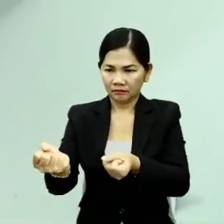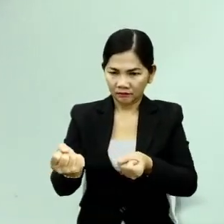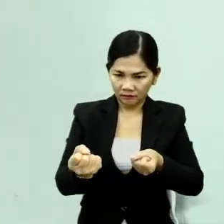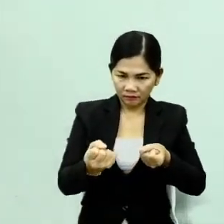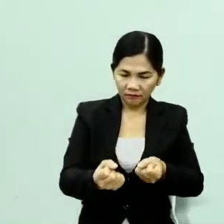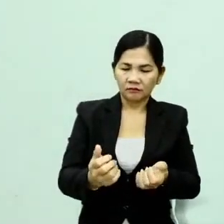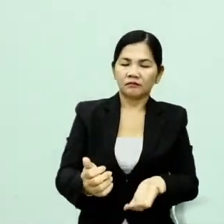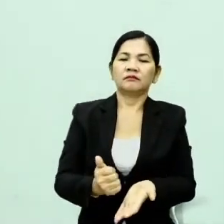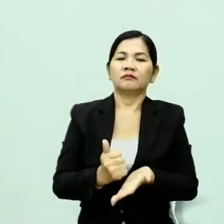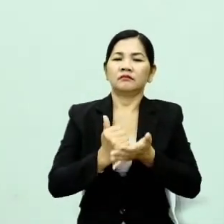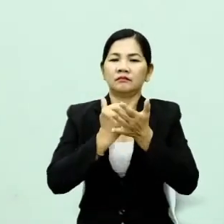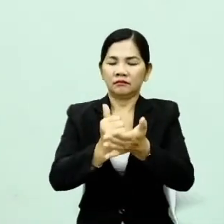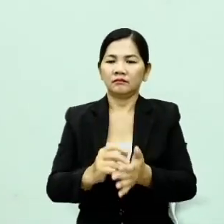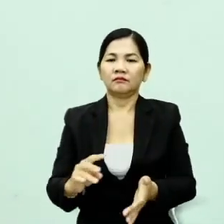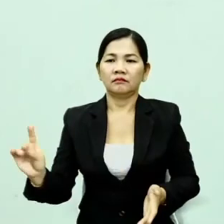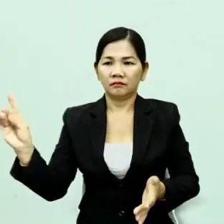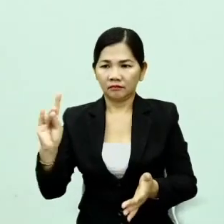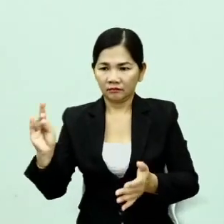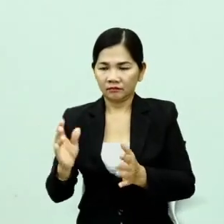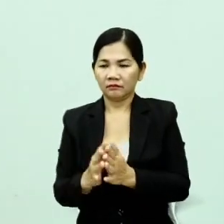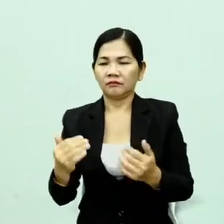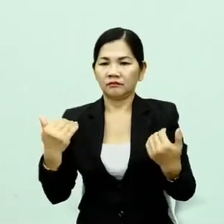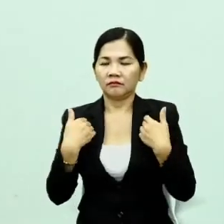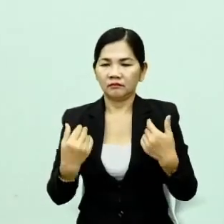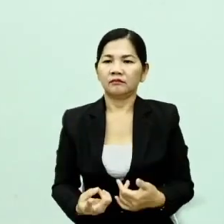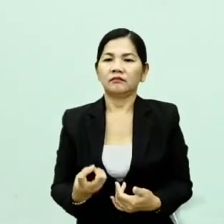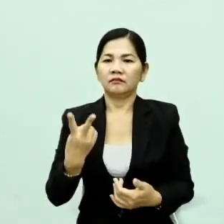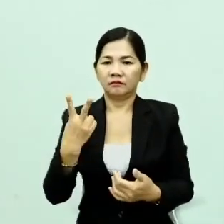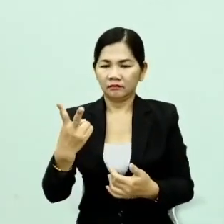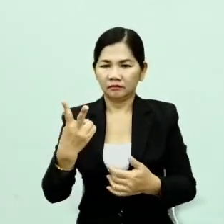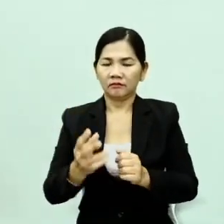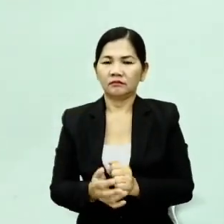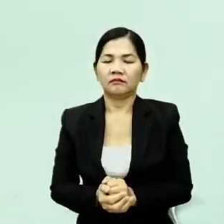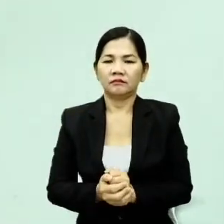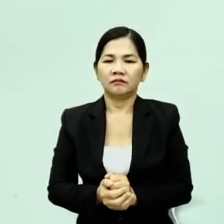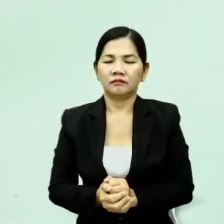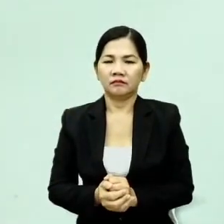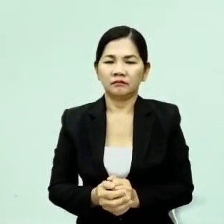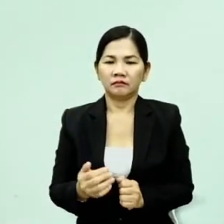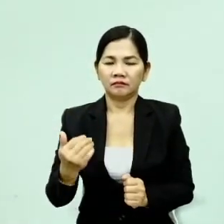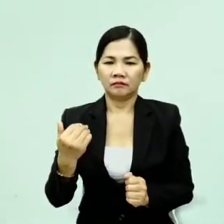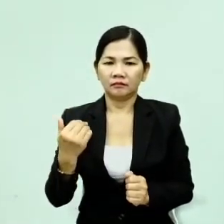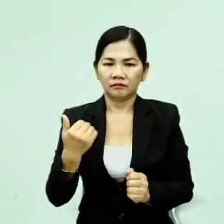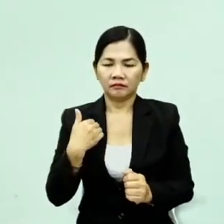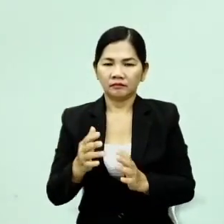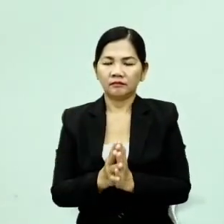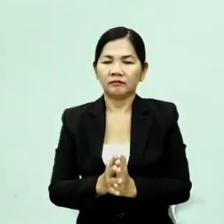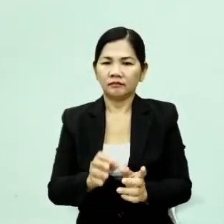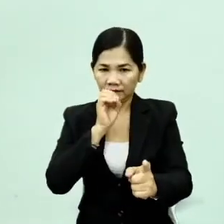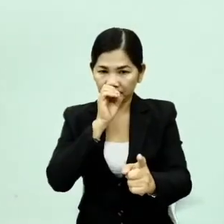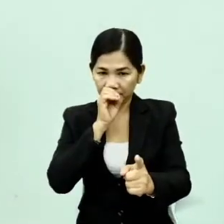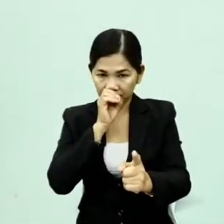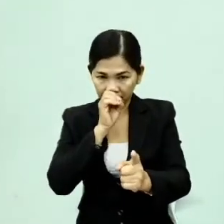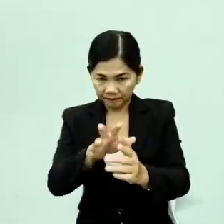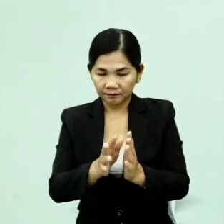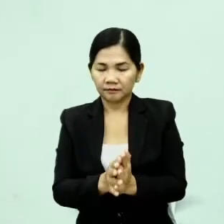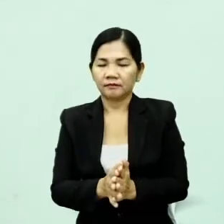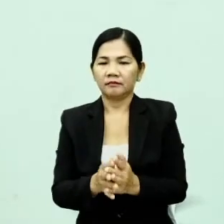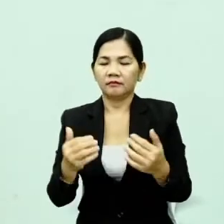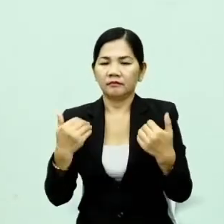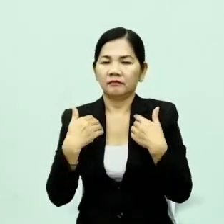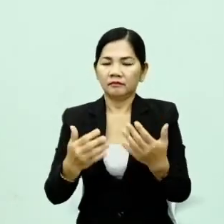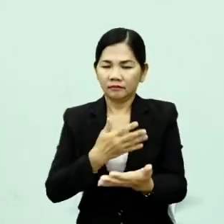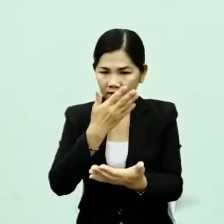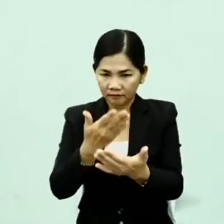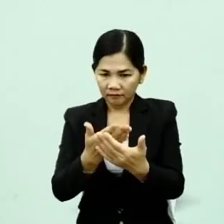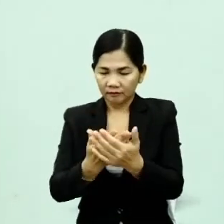ca chuối một nú ở bán chậm nún pì chẳng con con tặng cái này là kêu bệnh trẻ bệnh tham là con chẳng con rồi tại